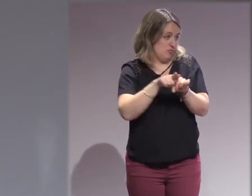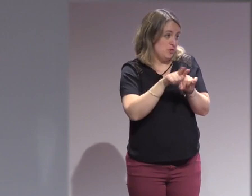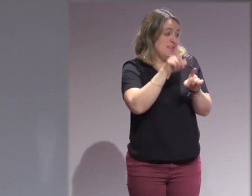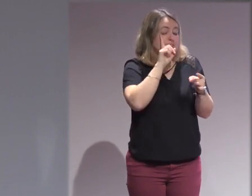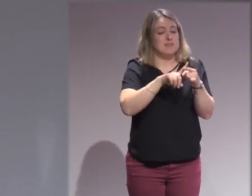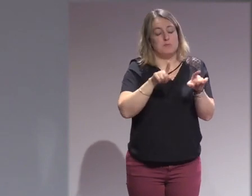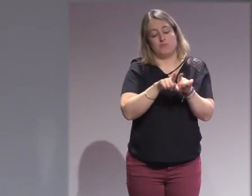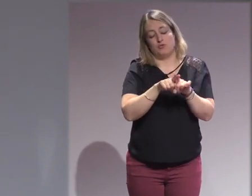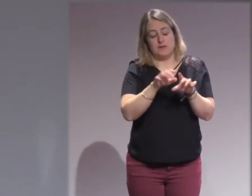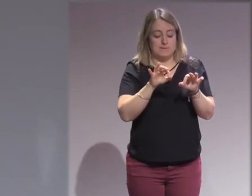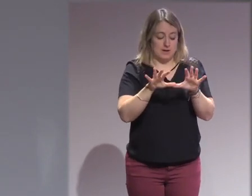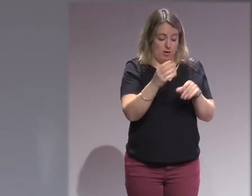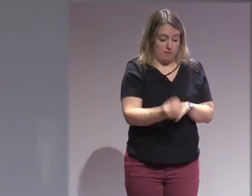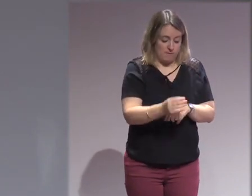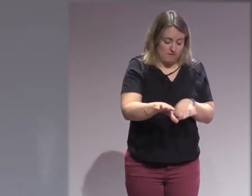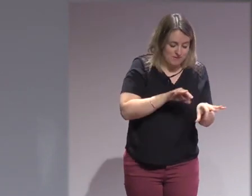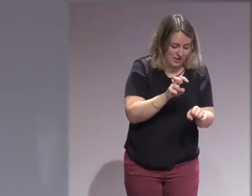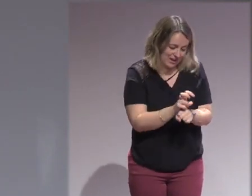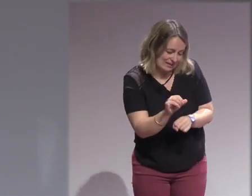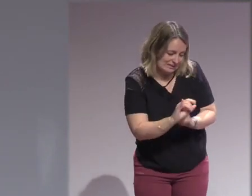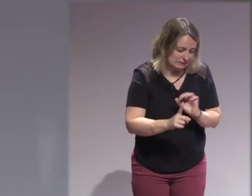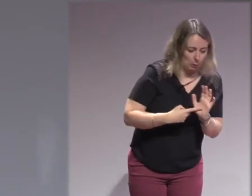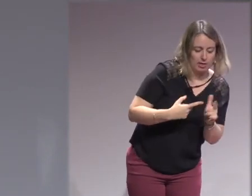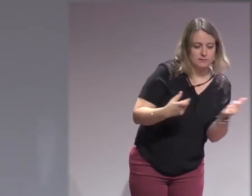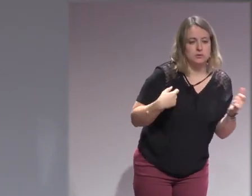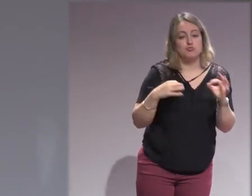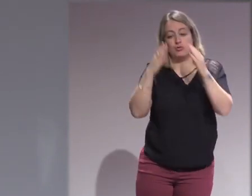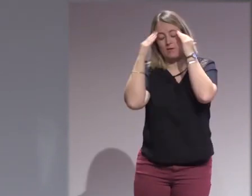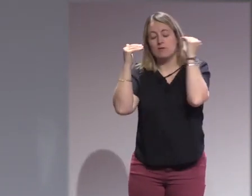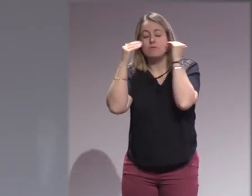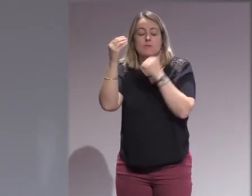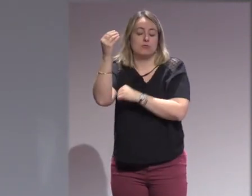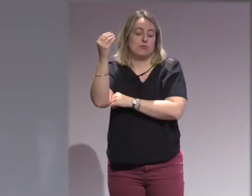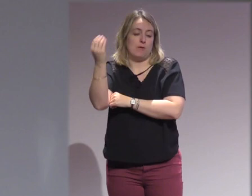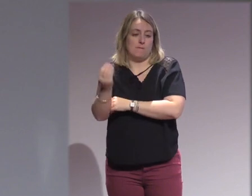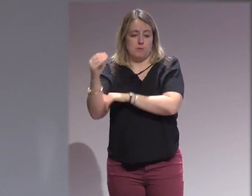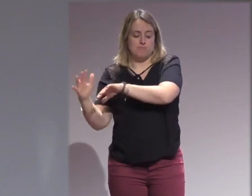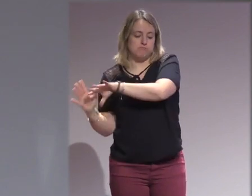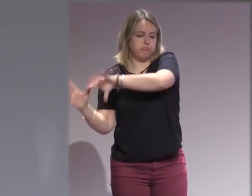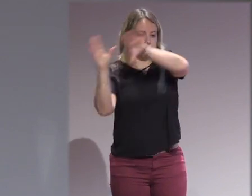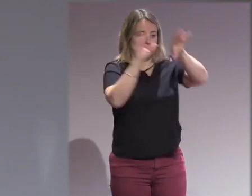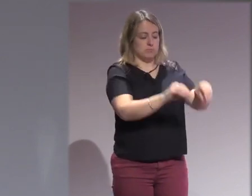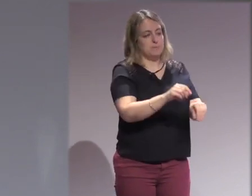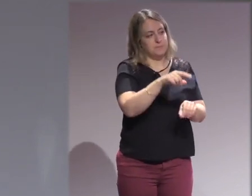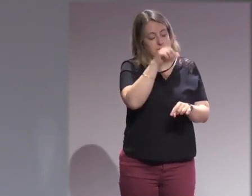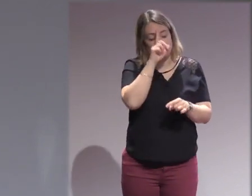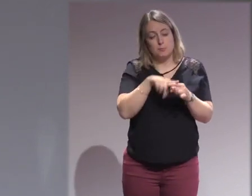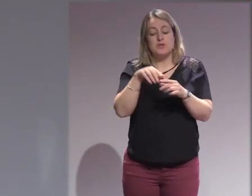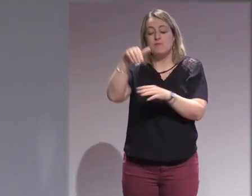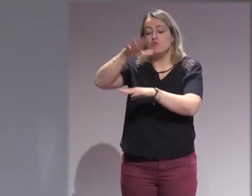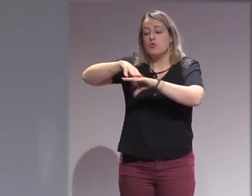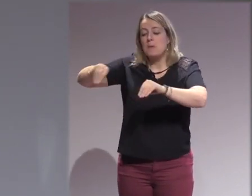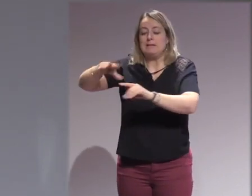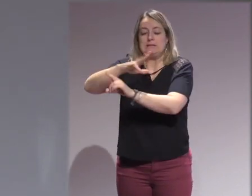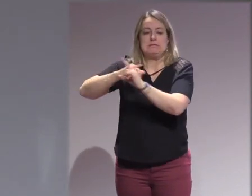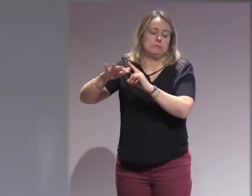l'eugénisme. Hein, c'est-à-dire que parmi les enfants que la Corée du Sud envoie, c'est une façon effectivement de ne pas développer de services sociaux et d'aide